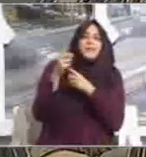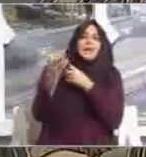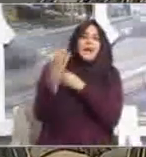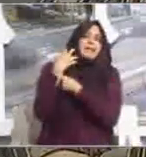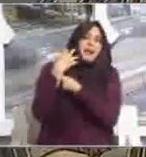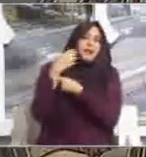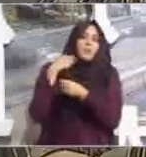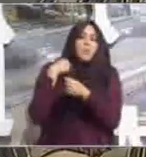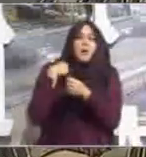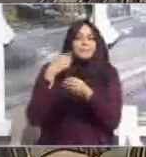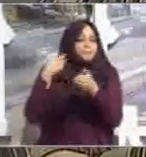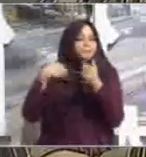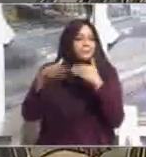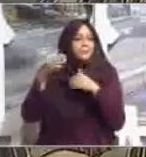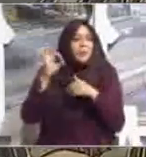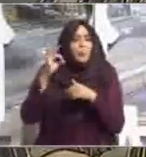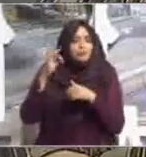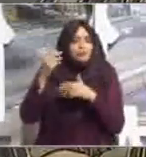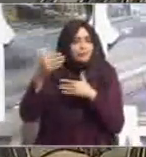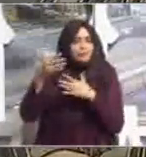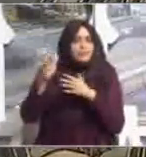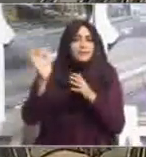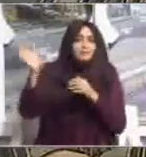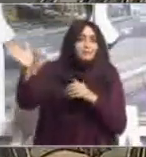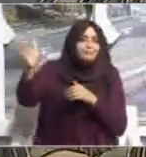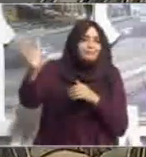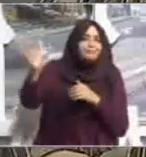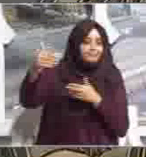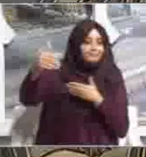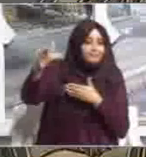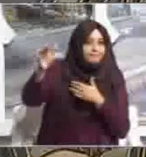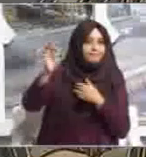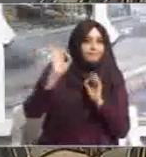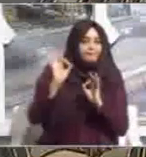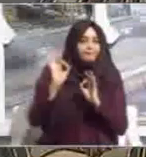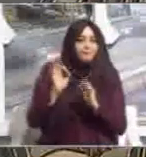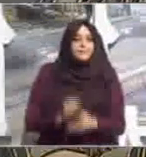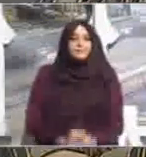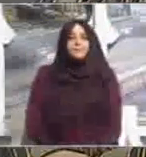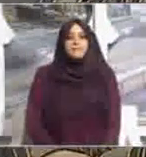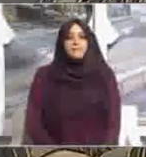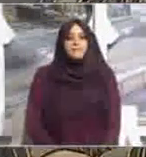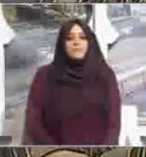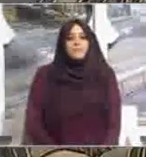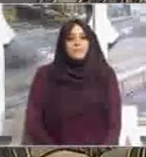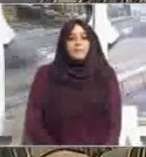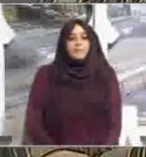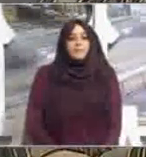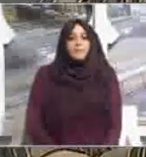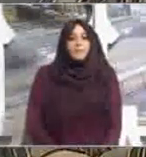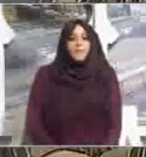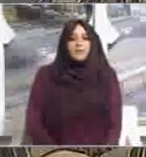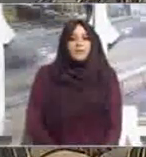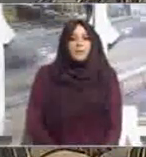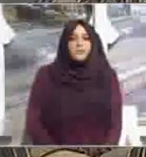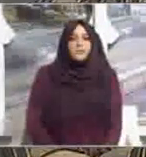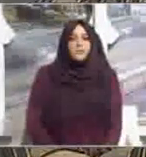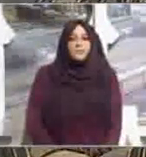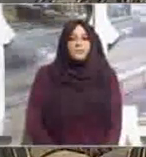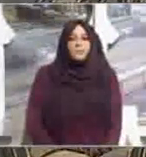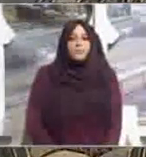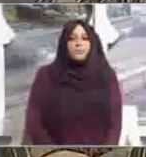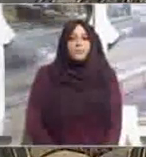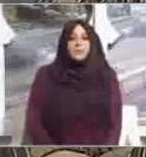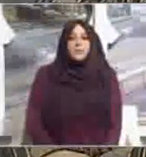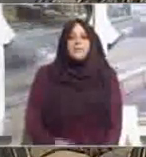عليه بالحسنة هو يجيب السيئة ويرد يدفع بالتي بالتي هي أحسن بالتي هي أحسن